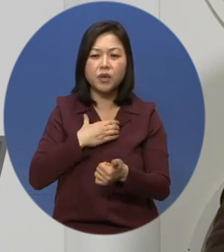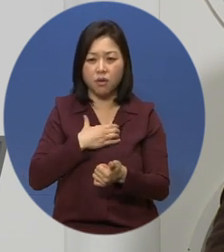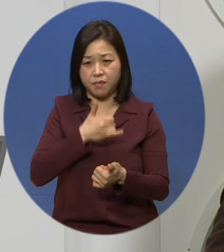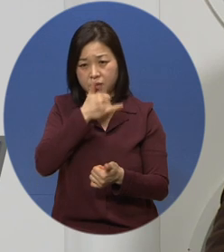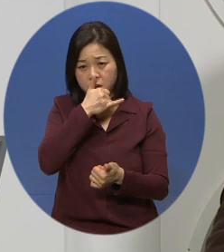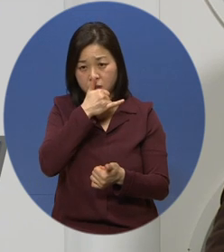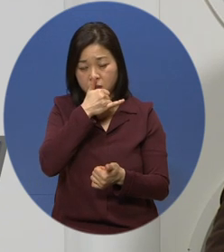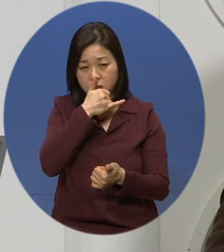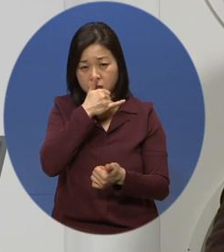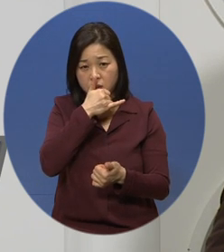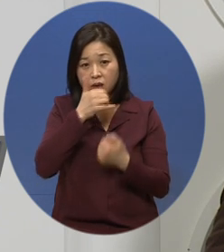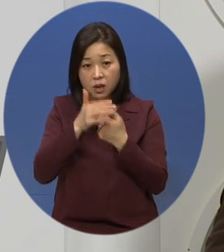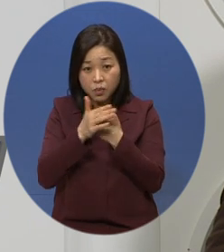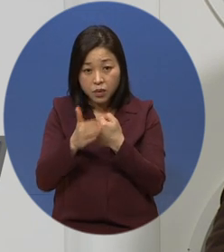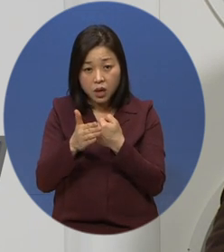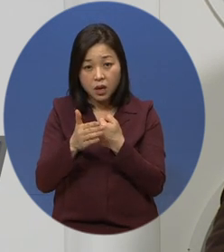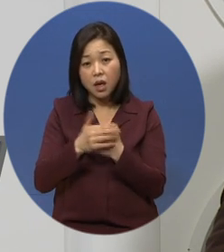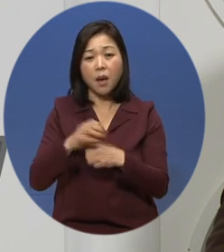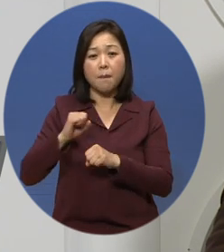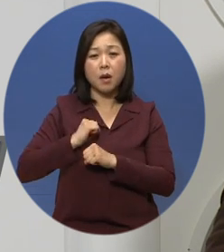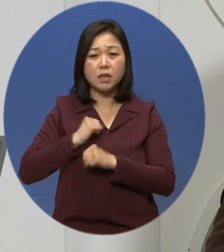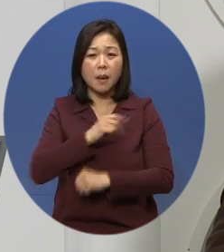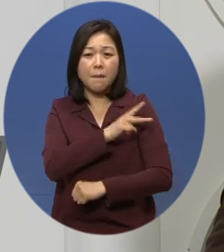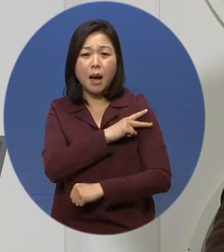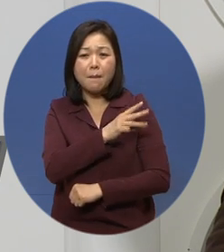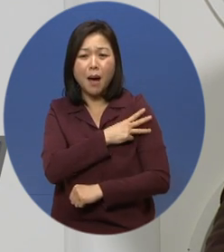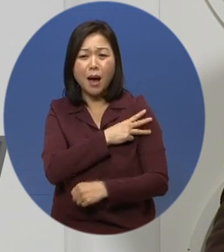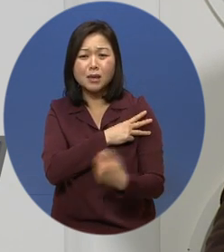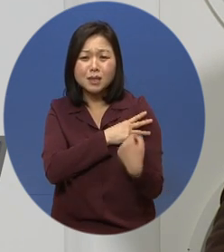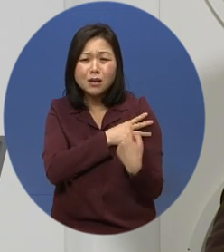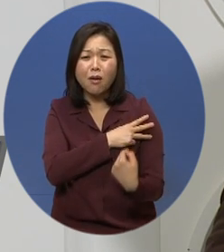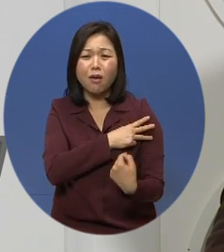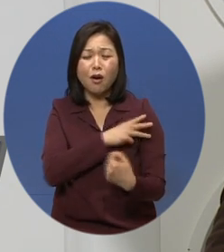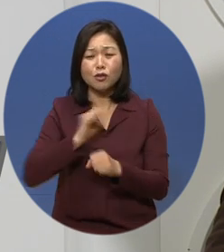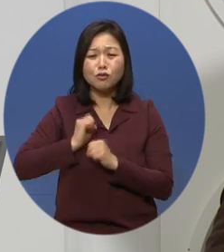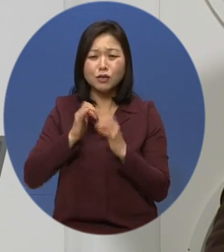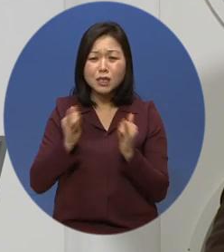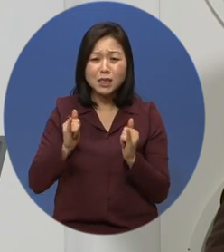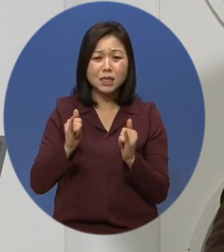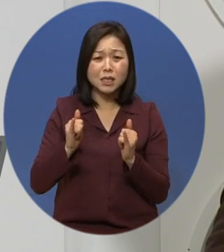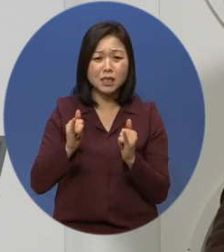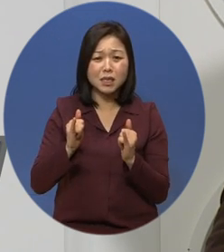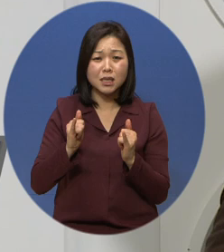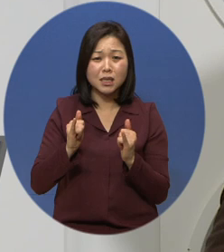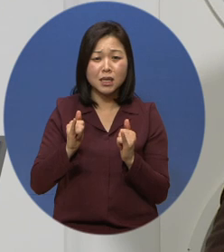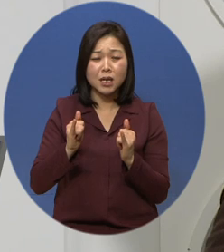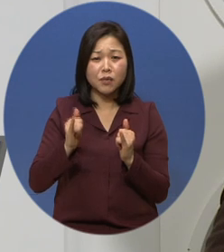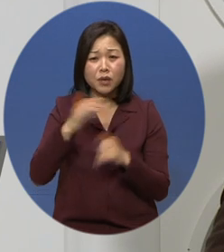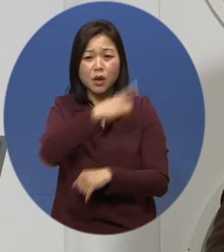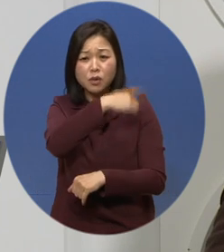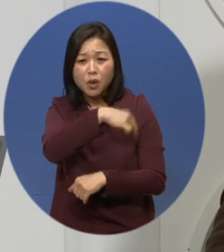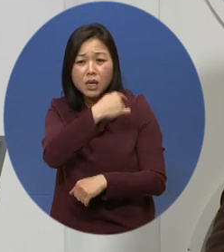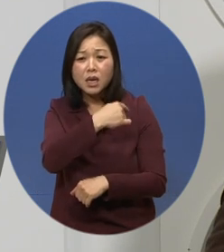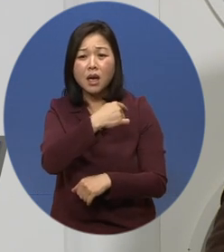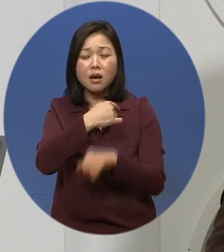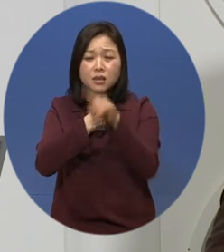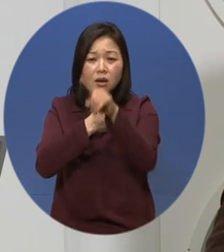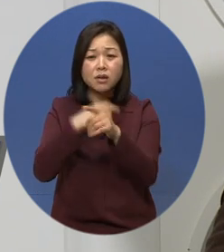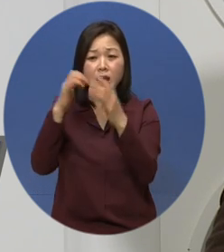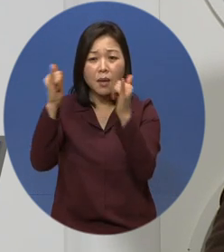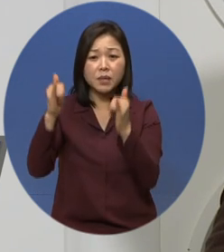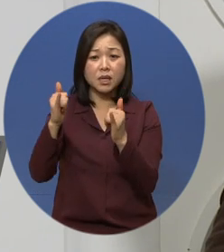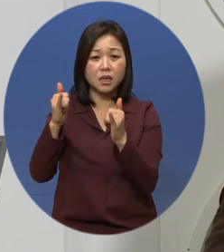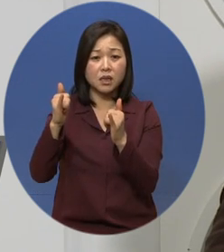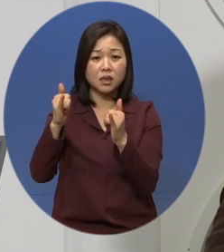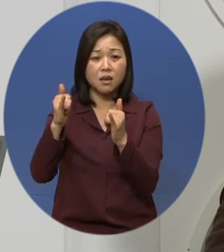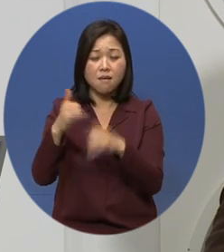그래서 병사들 어차피 댁의 2개 착 등 세계의 병사들이 중 산하 소위 밥풀떼기 같은 사람들이